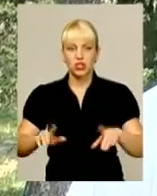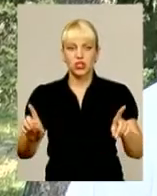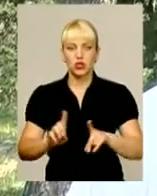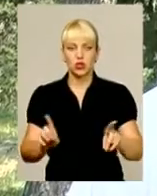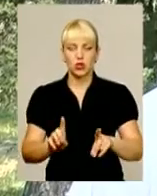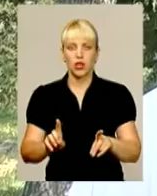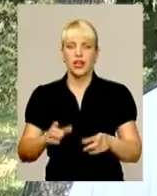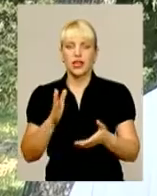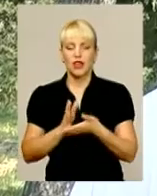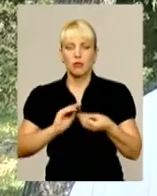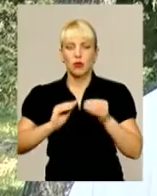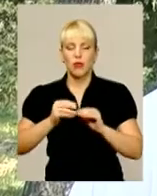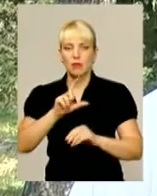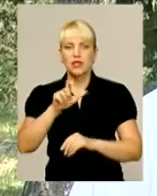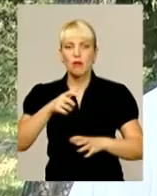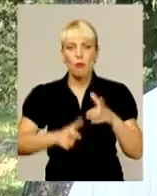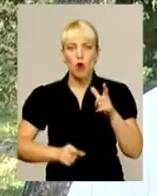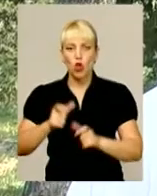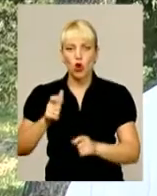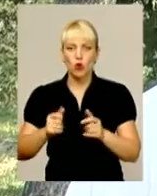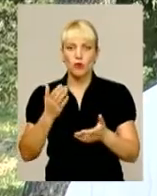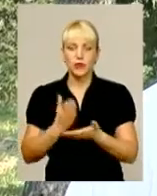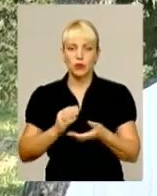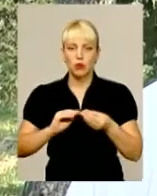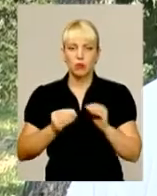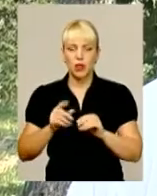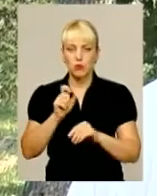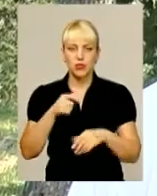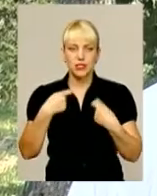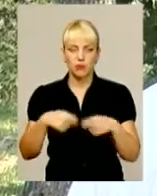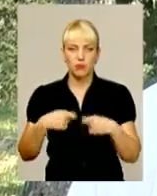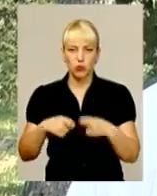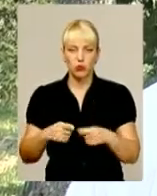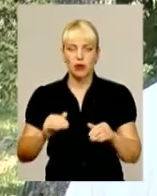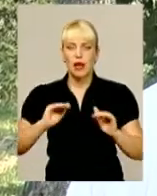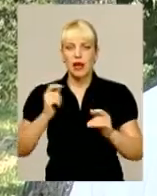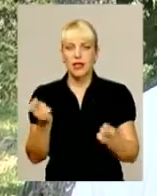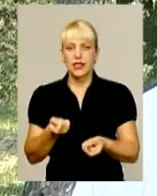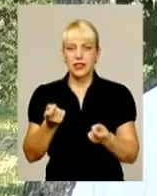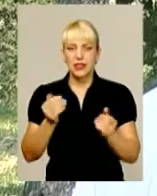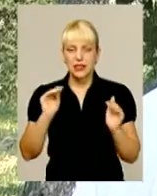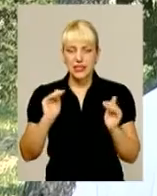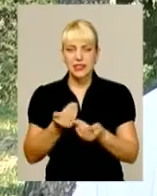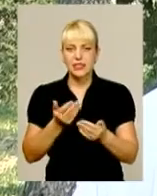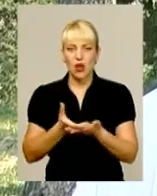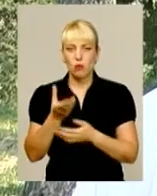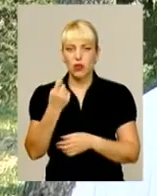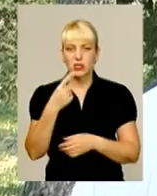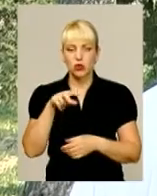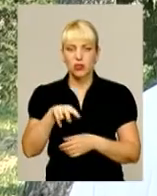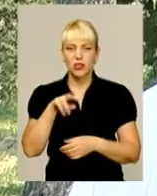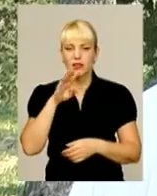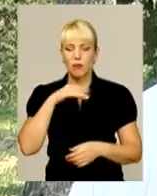що є проблеми з молоком, є проблеми з його збутом, низька оплата за літру молока.